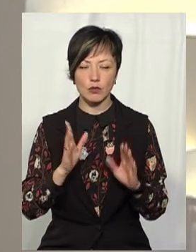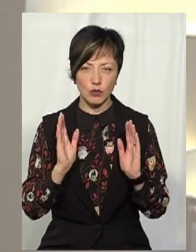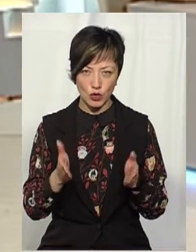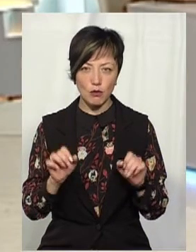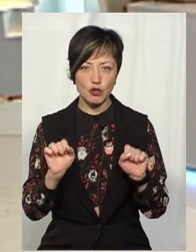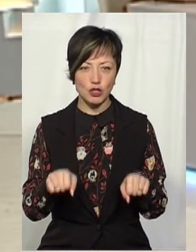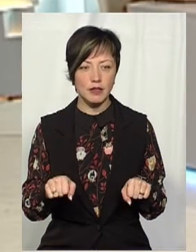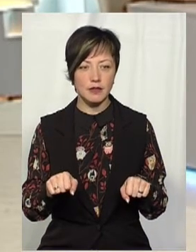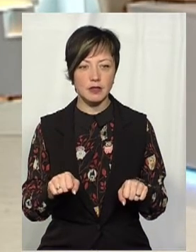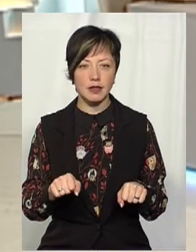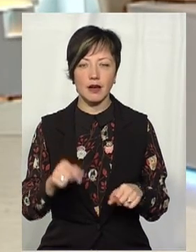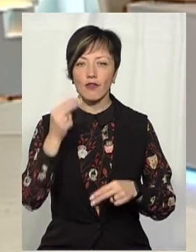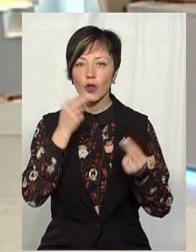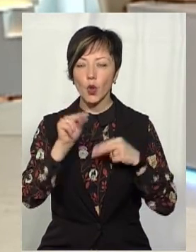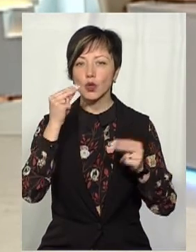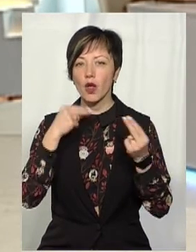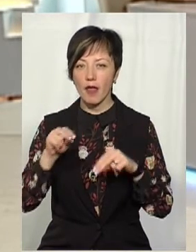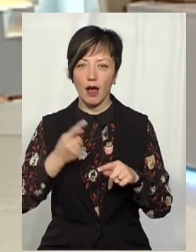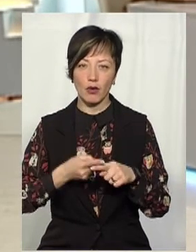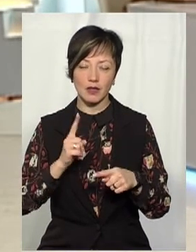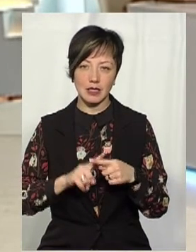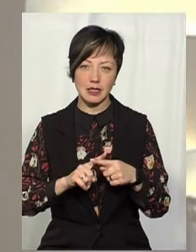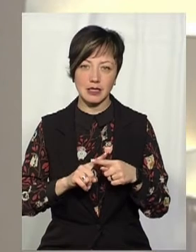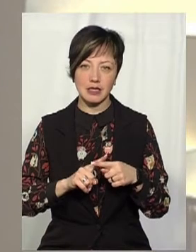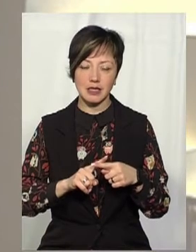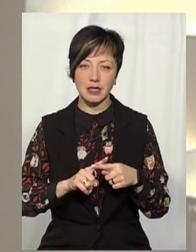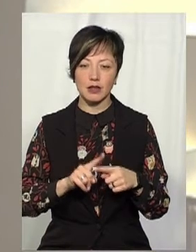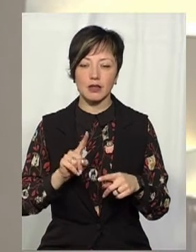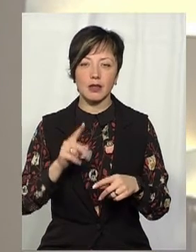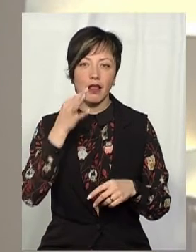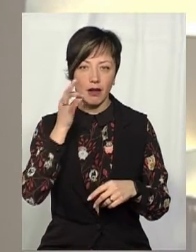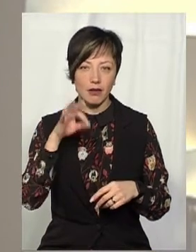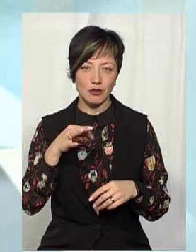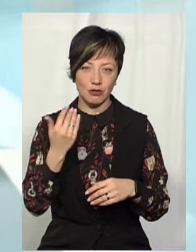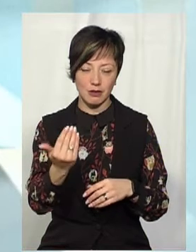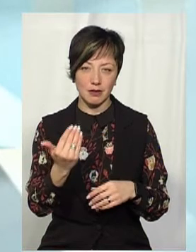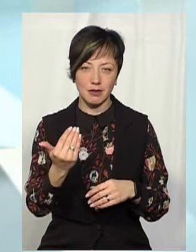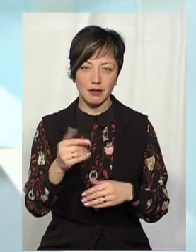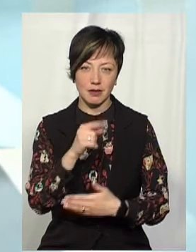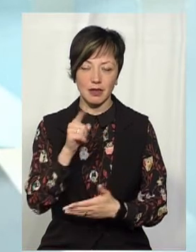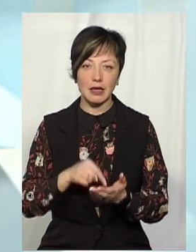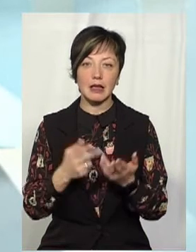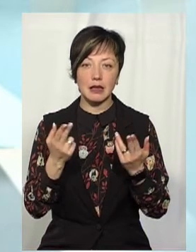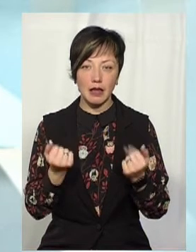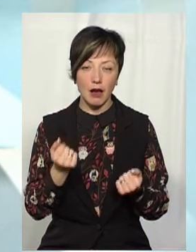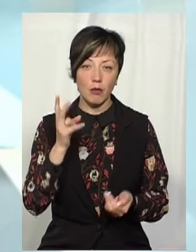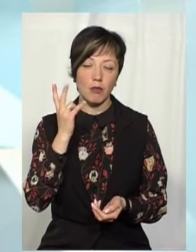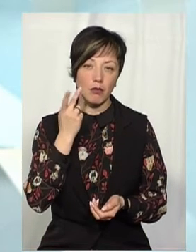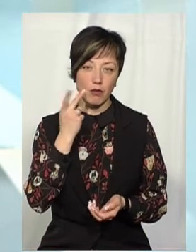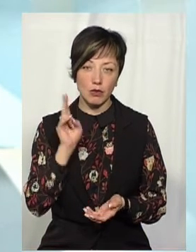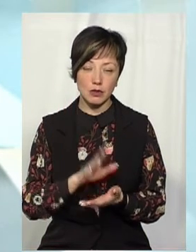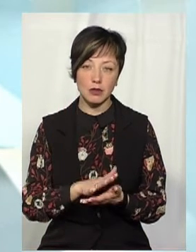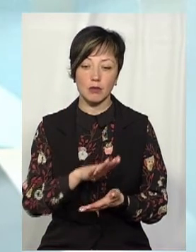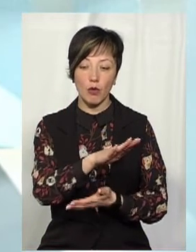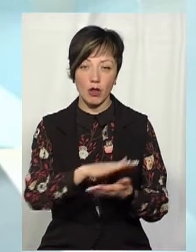буде можливість вдосконалювати те, чому їх навчили? Так, ми на постійній основі